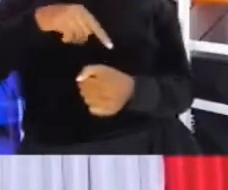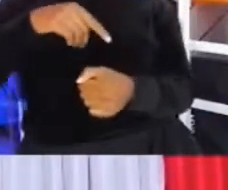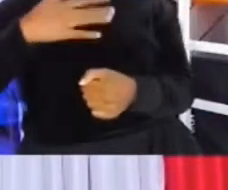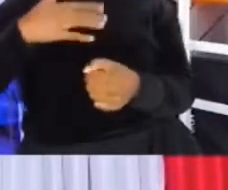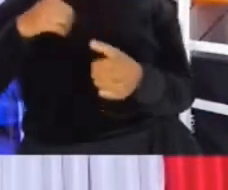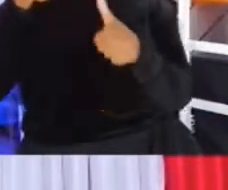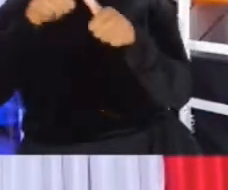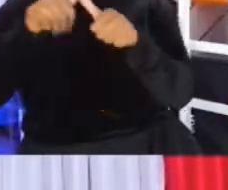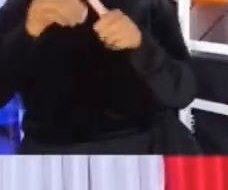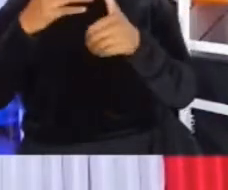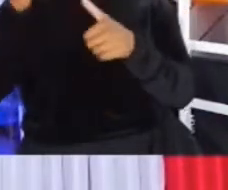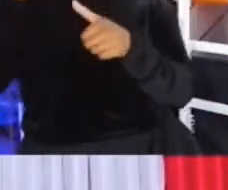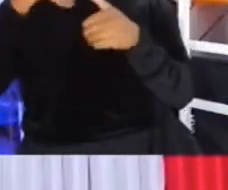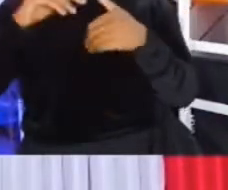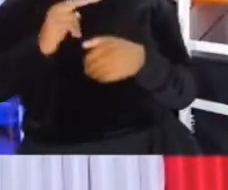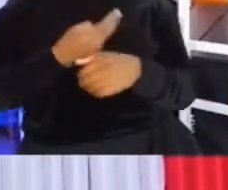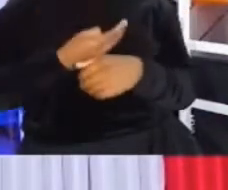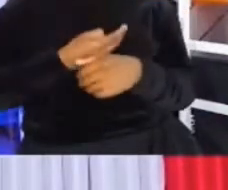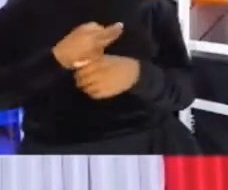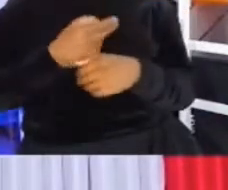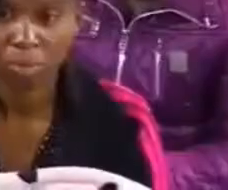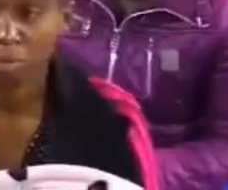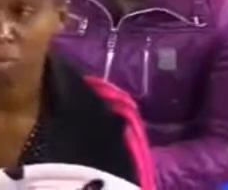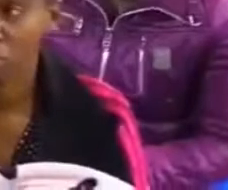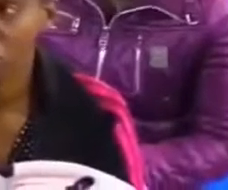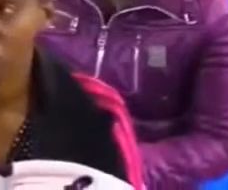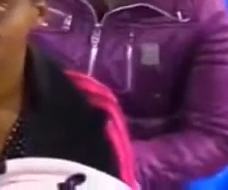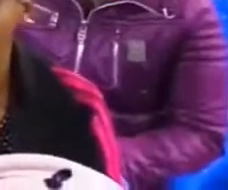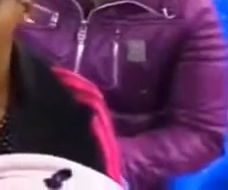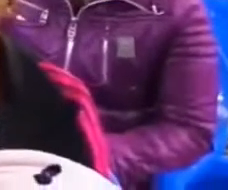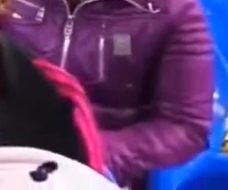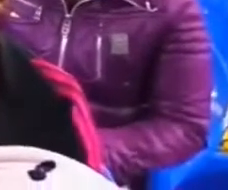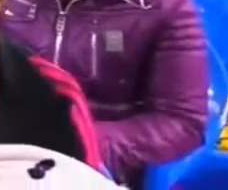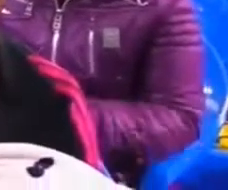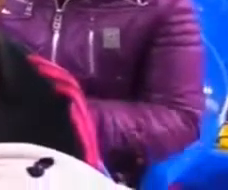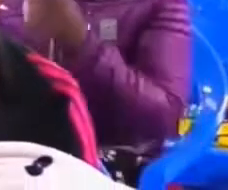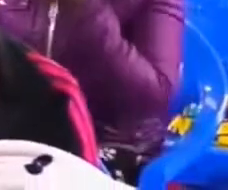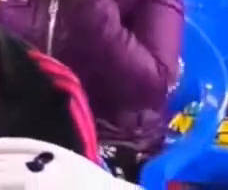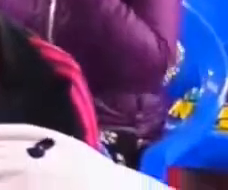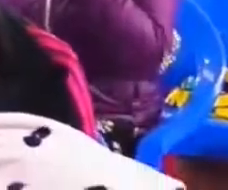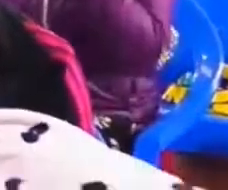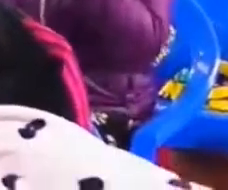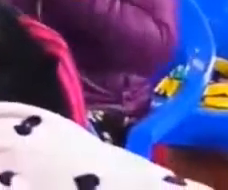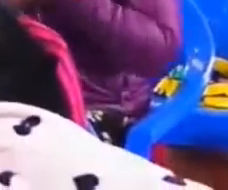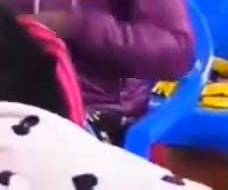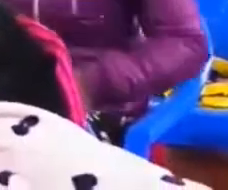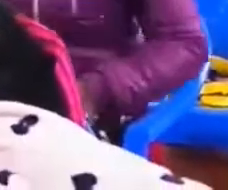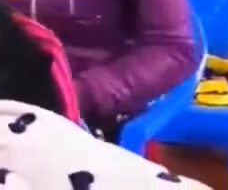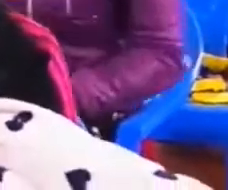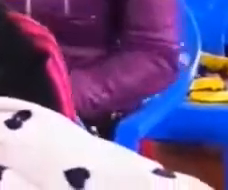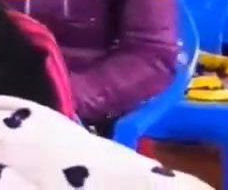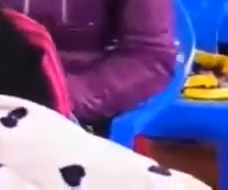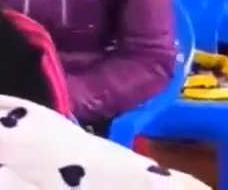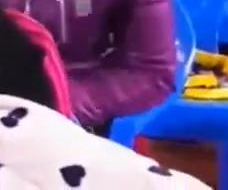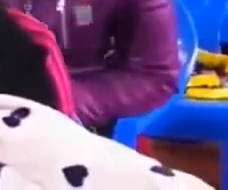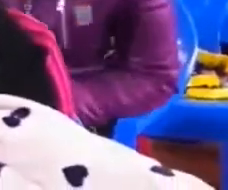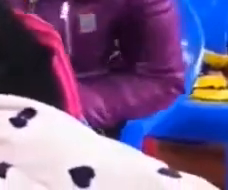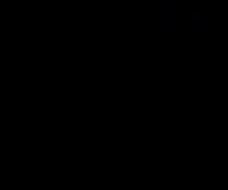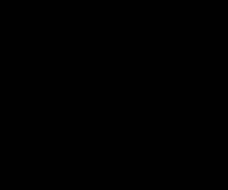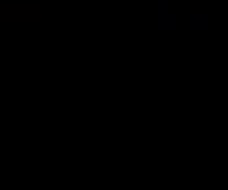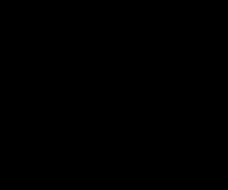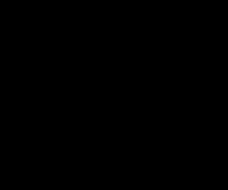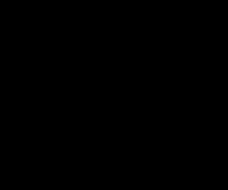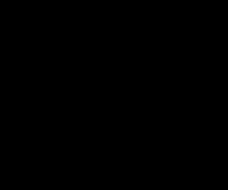na. Nituwa kena gai. Nithio Firas Church njadhaine, Gomongo